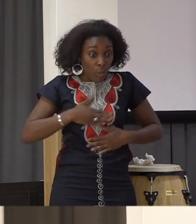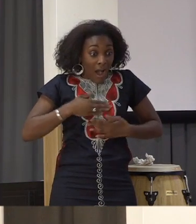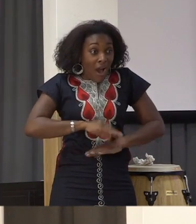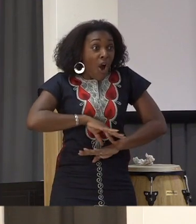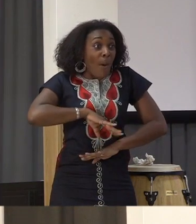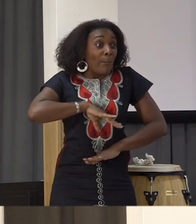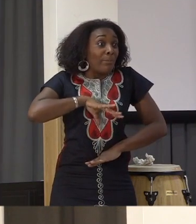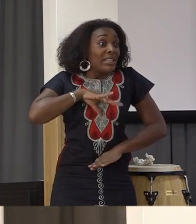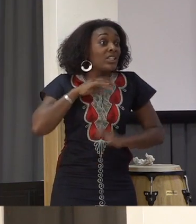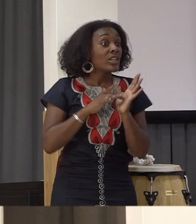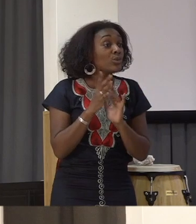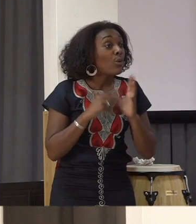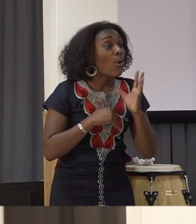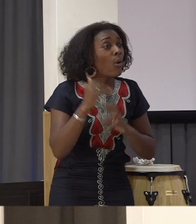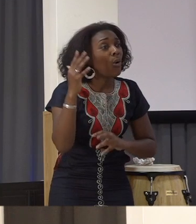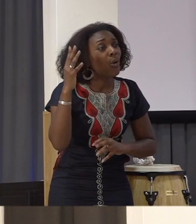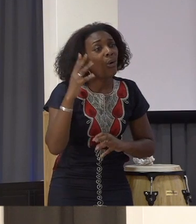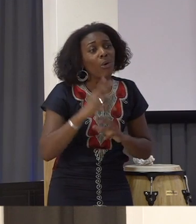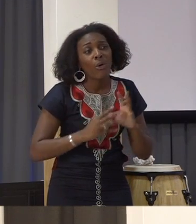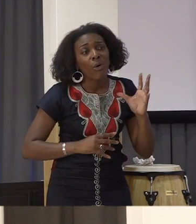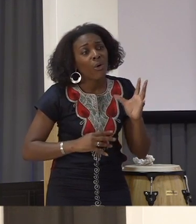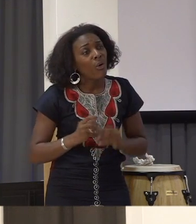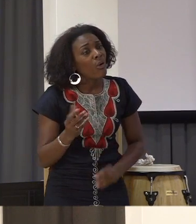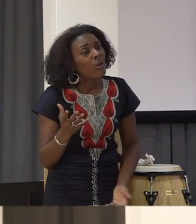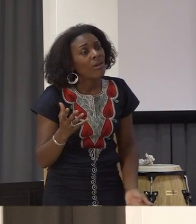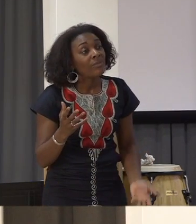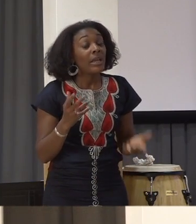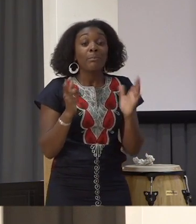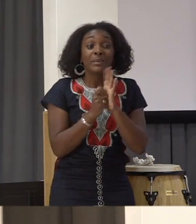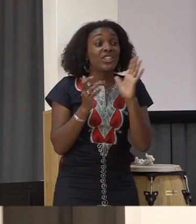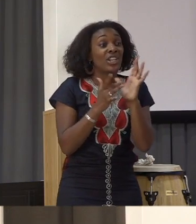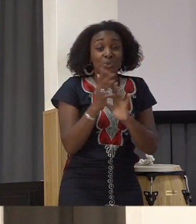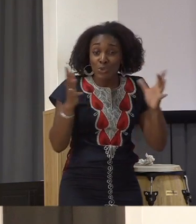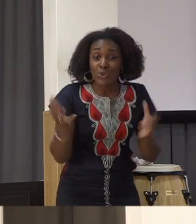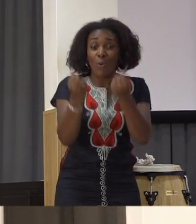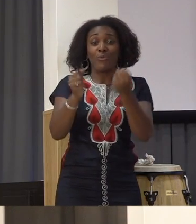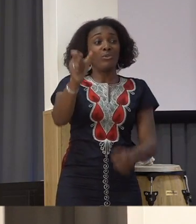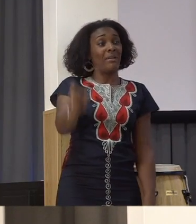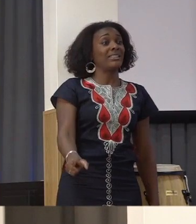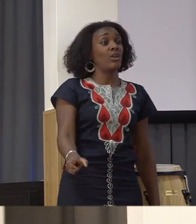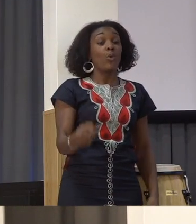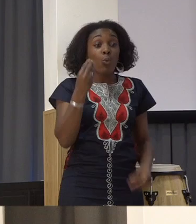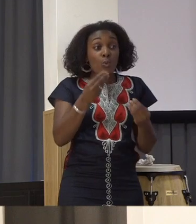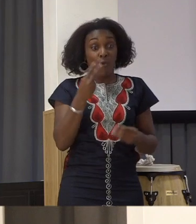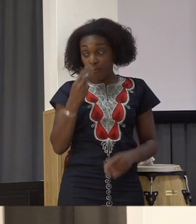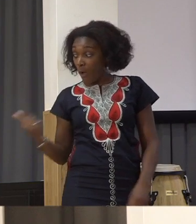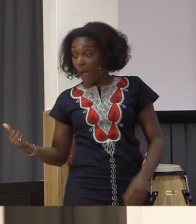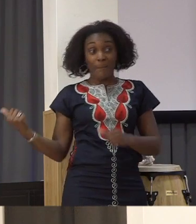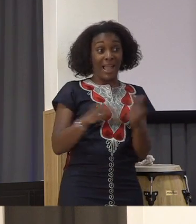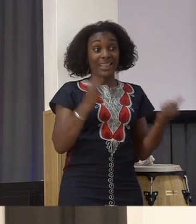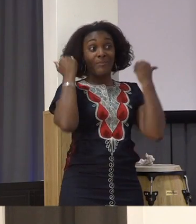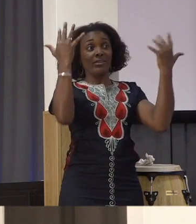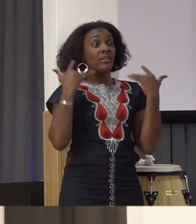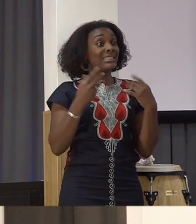Jésus était heureux. Et lorsque Jésus sauve quelqu'un, lorsqu'il voit une personne se faire baptiser par immersion, Jésus